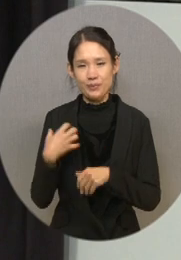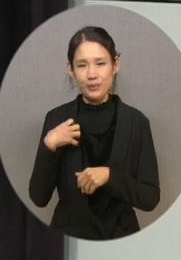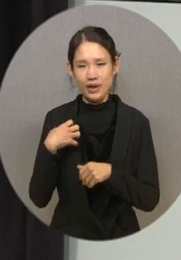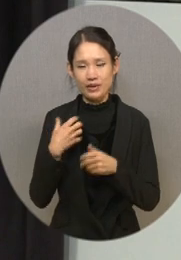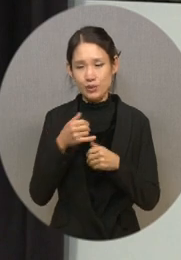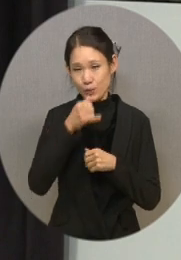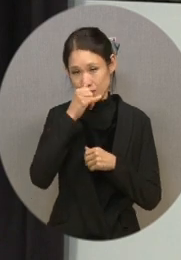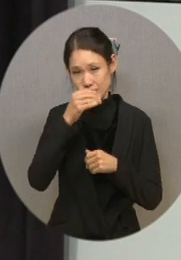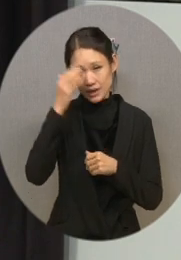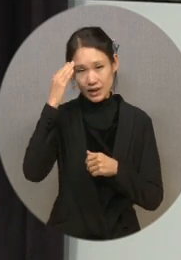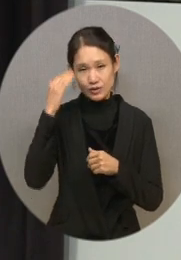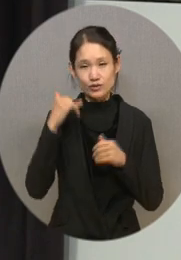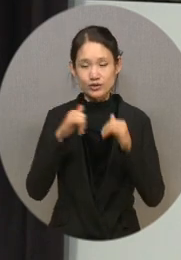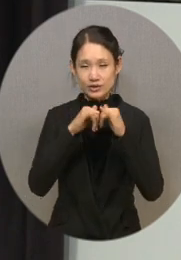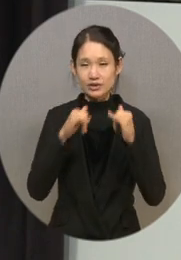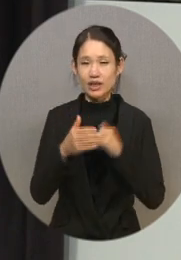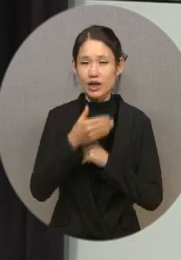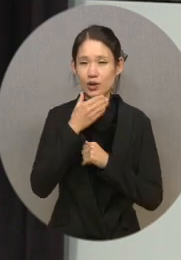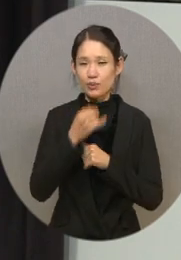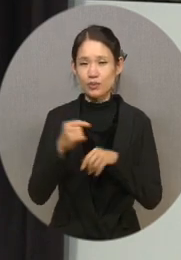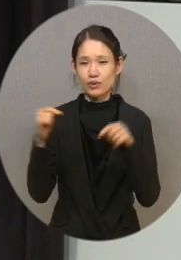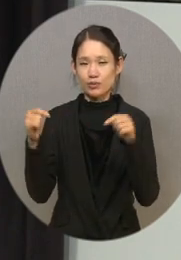계시는 한국